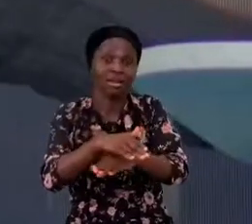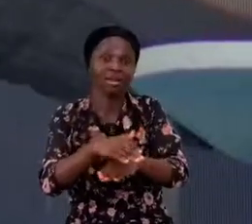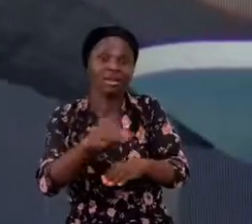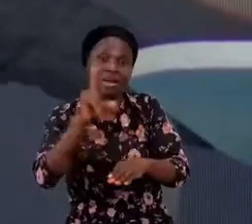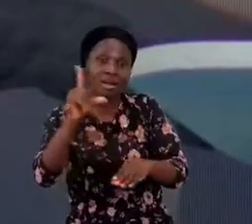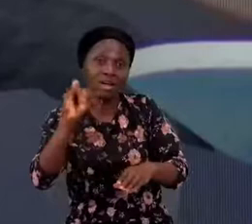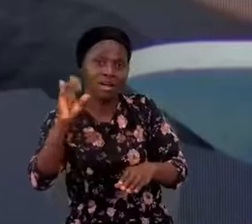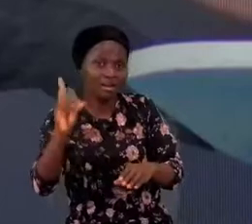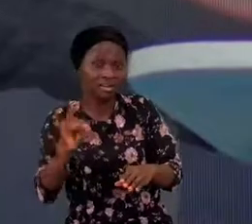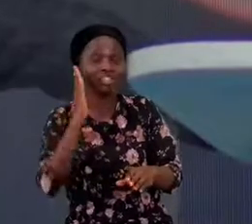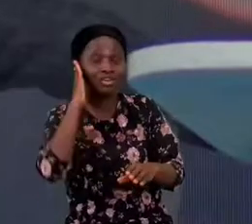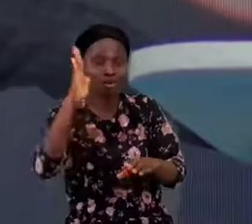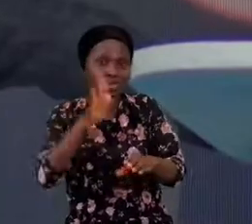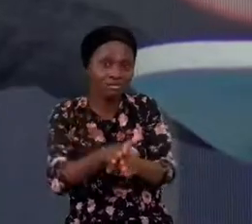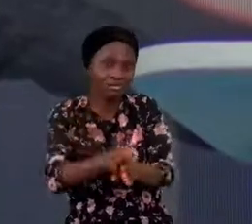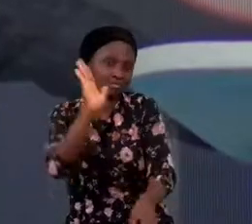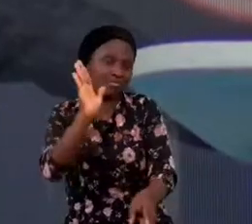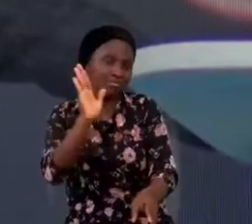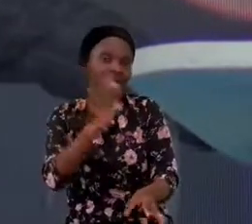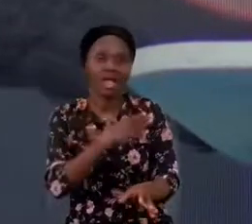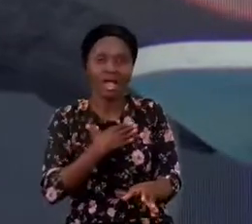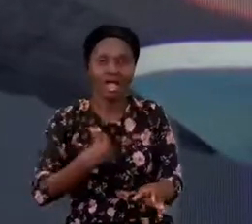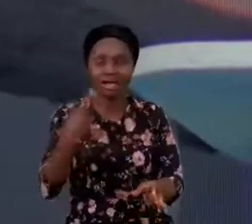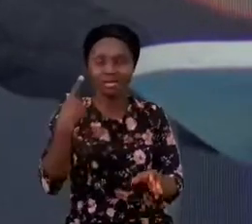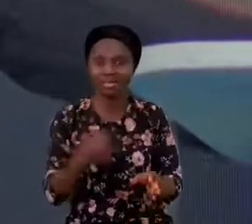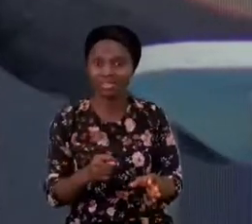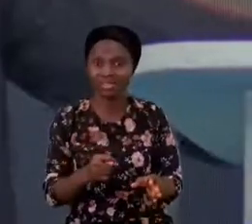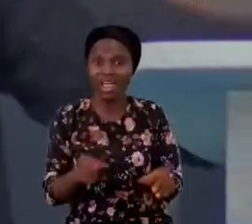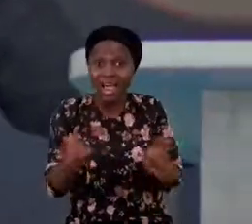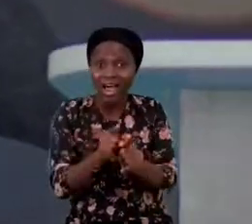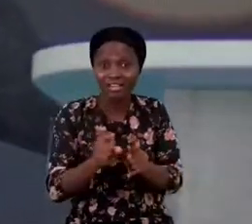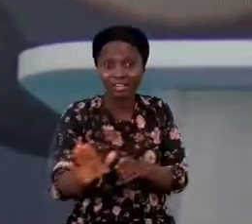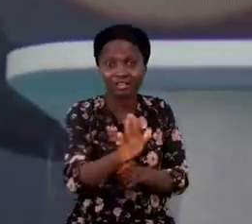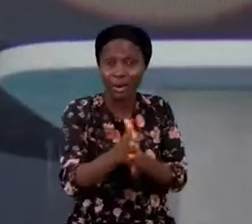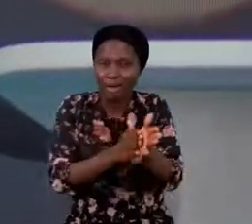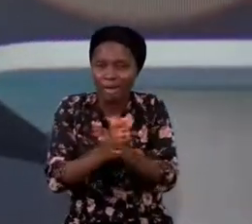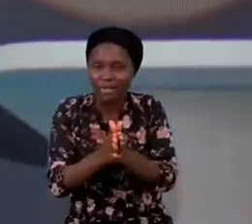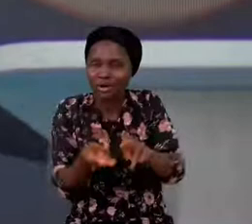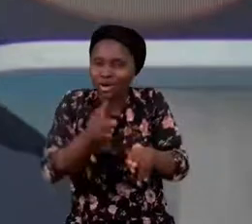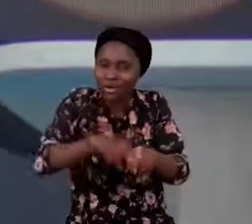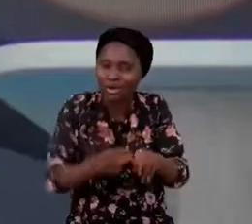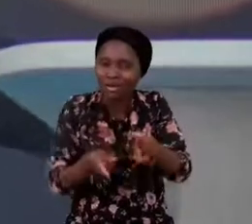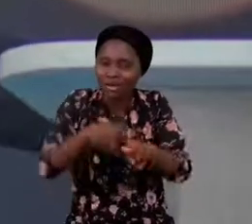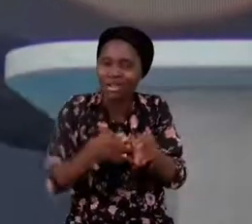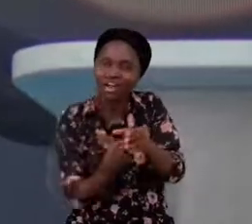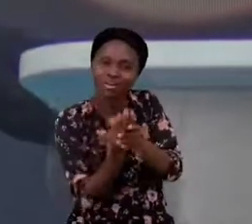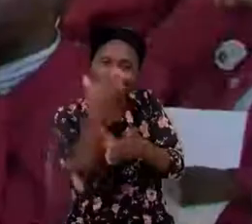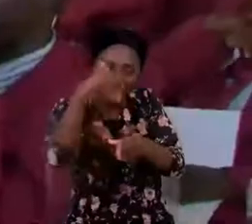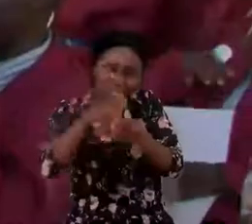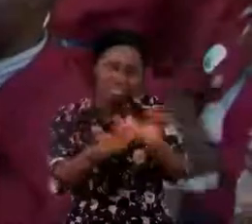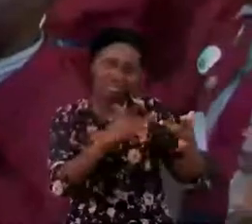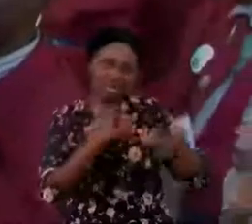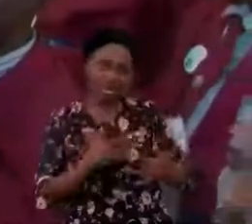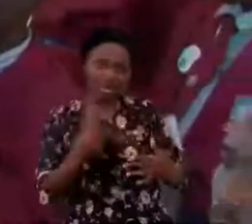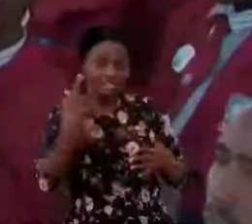le couvercle qui te limitait, le couvercle qui empêchait la faveur de monter, ce couvercle